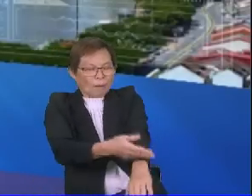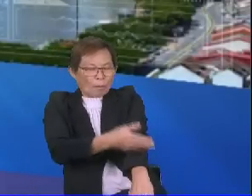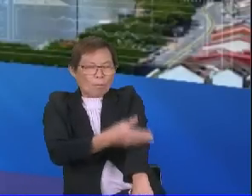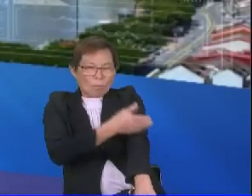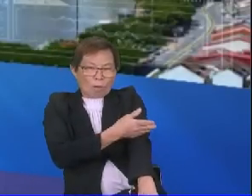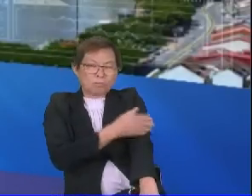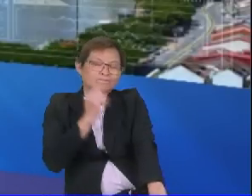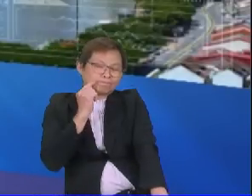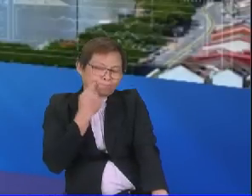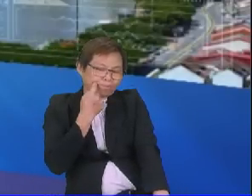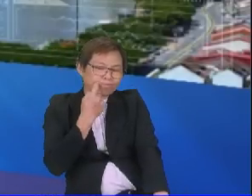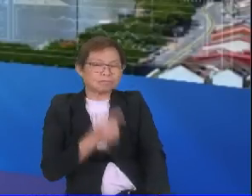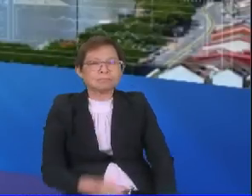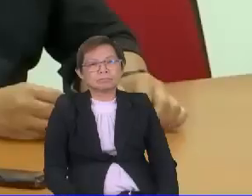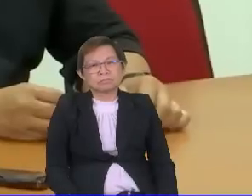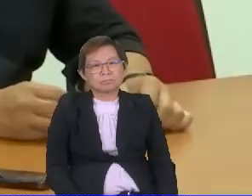secara serius